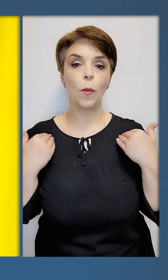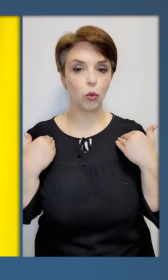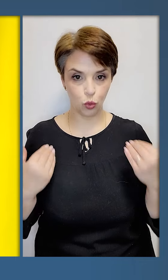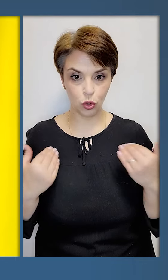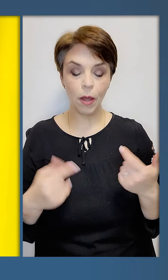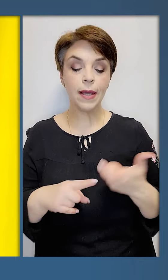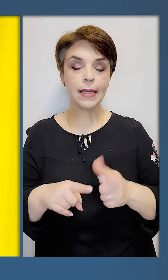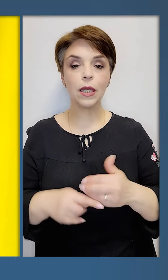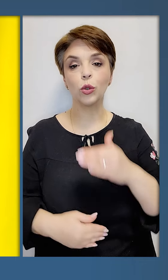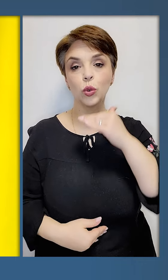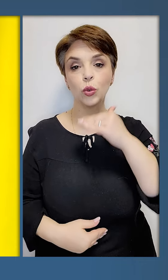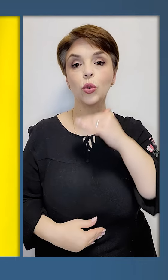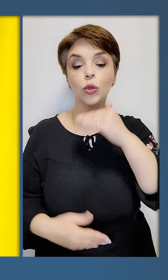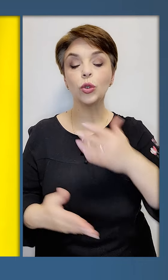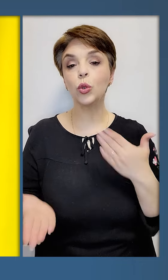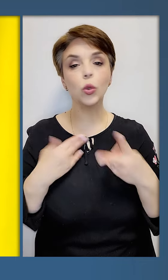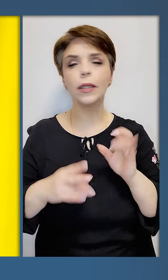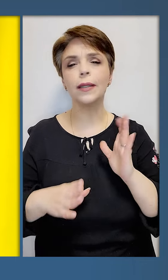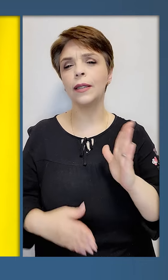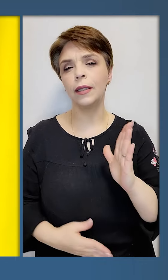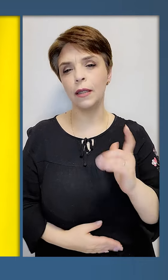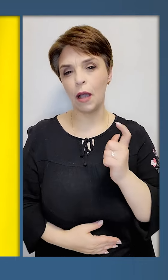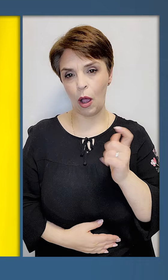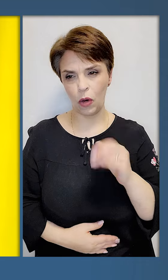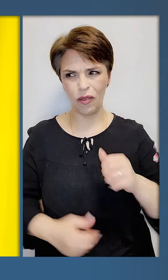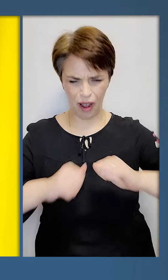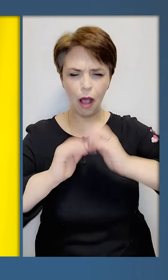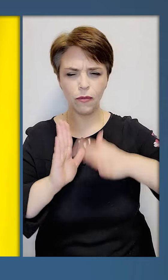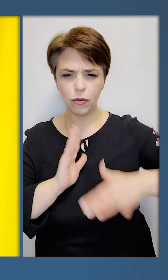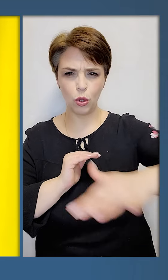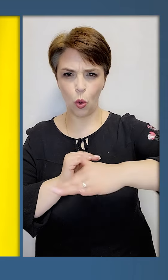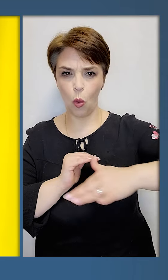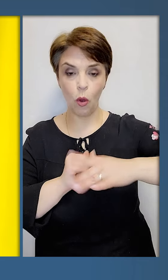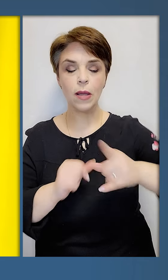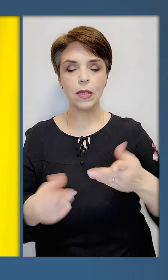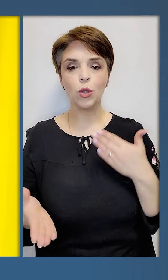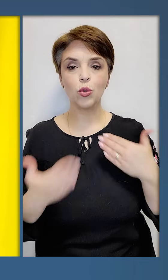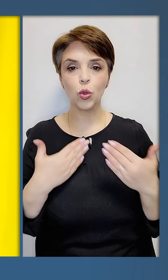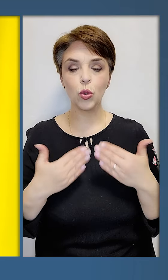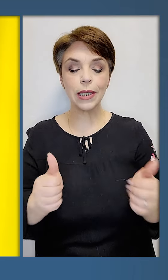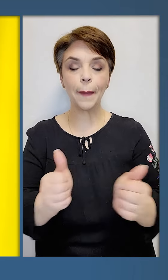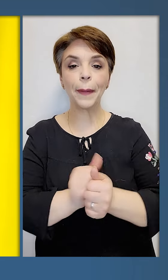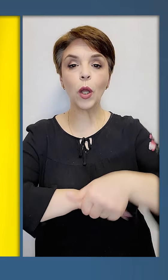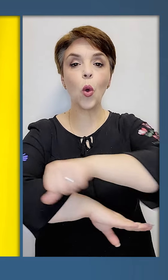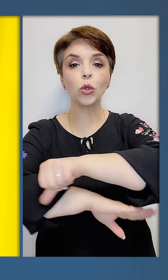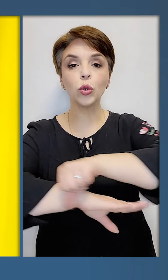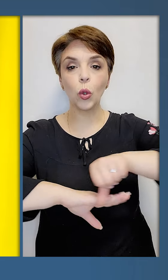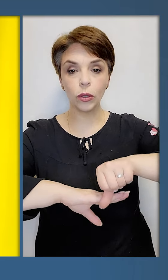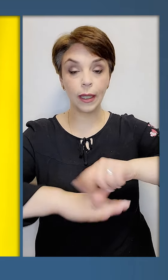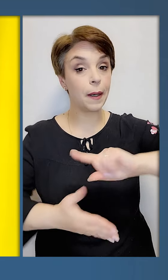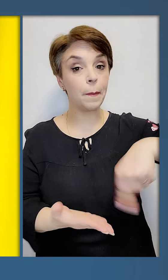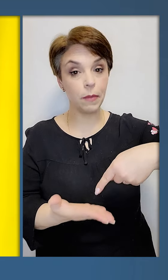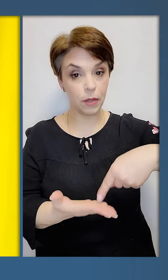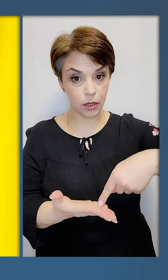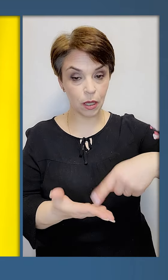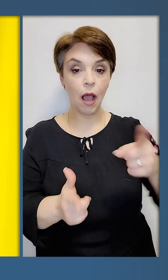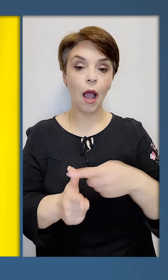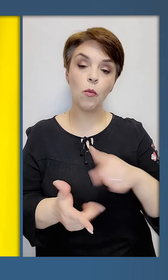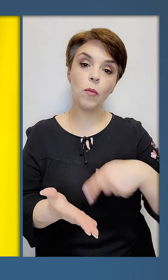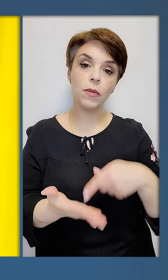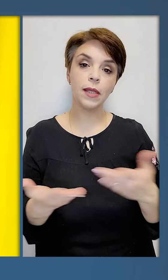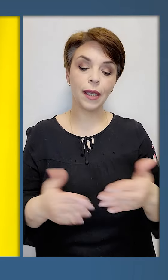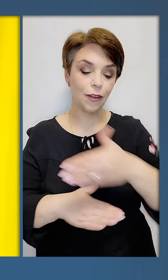потужними. Це стосується не тільки, до речі, Харкова, а в цілому стосується прикордонних міст